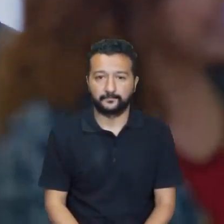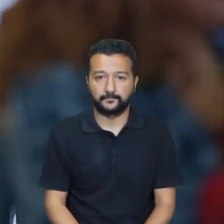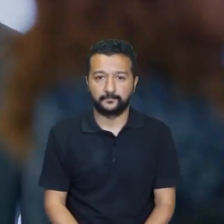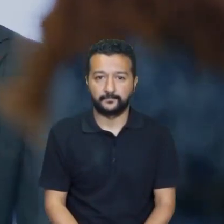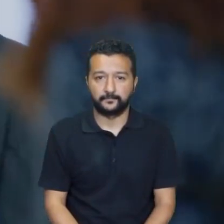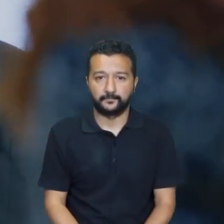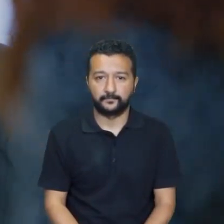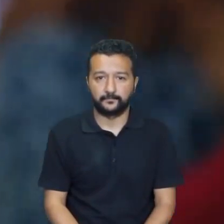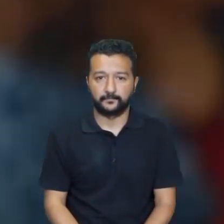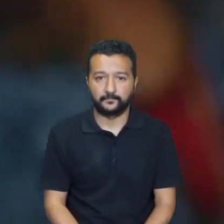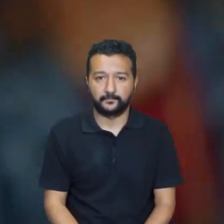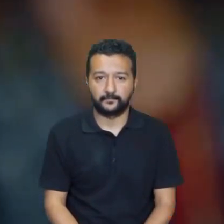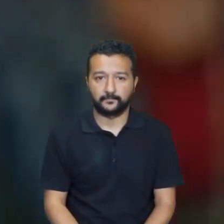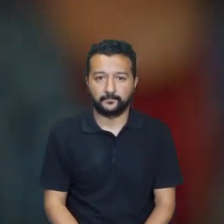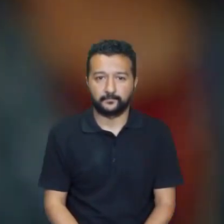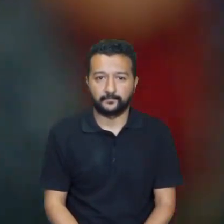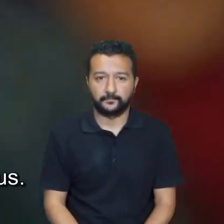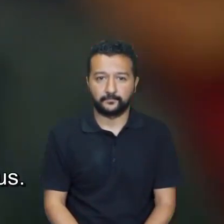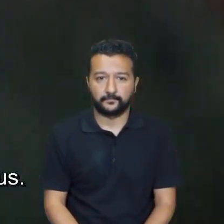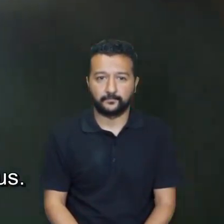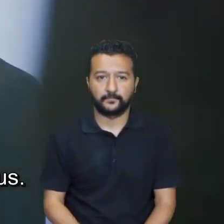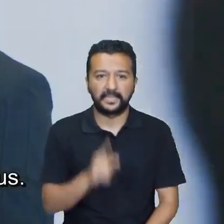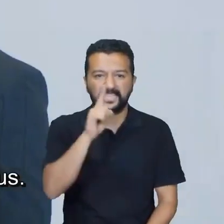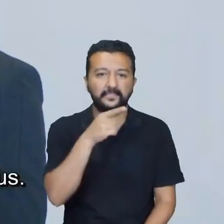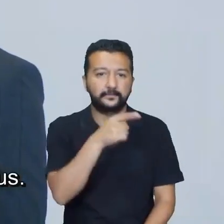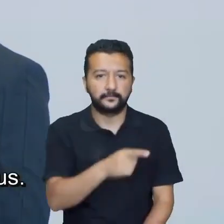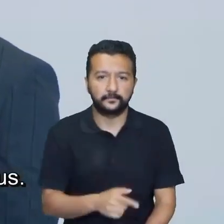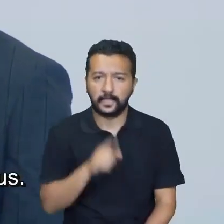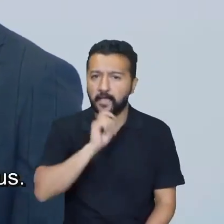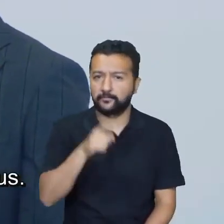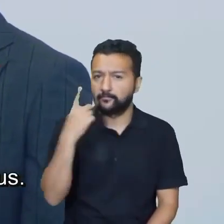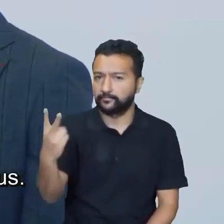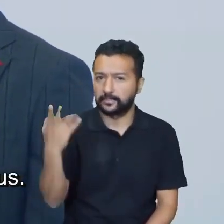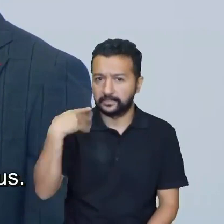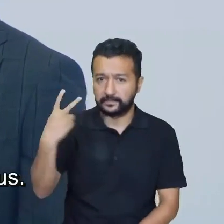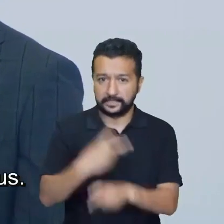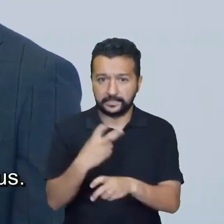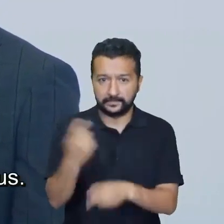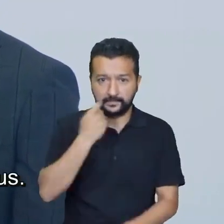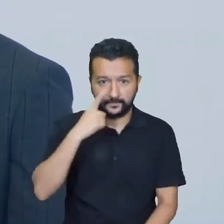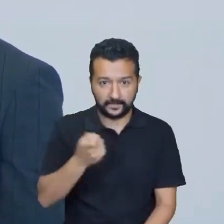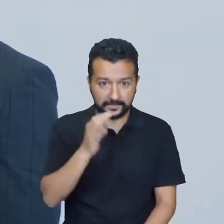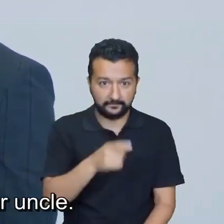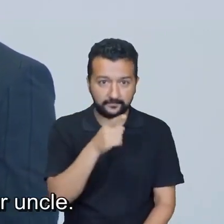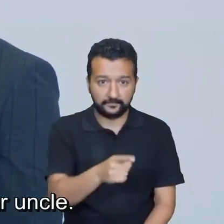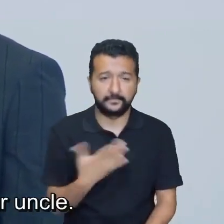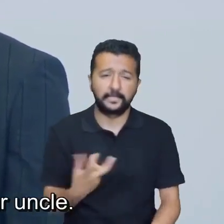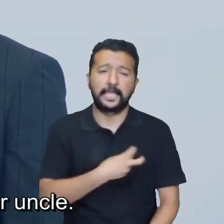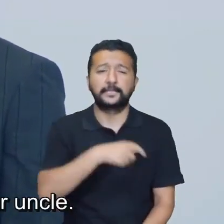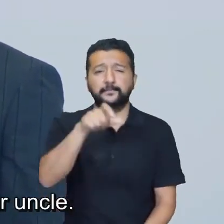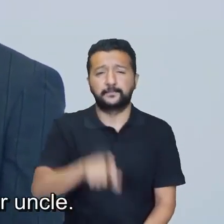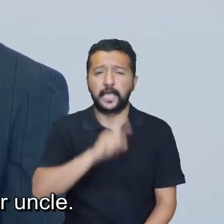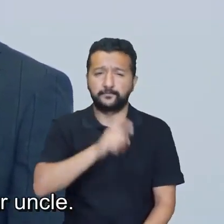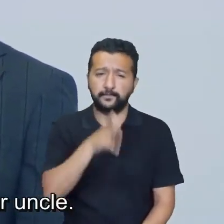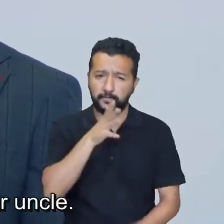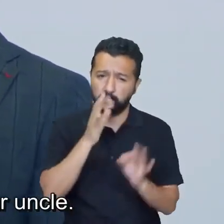yüklenip Itır'ların önünden yürüdüler. Itır, amcan az önce tehdit etti bizi, farkında mısın? Ay aşkım,